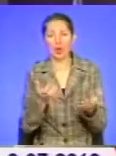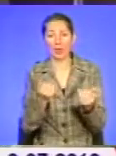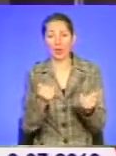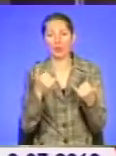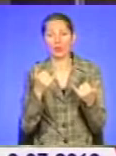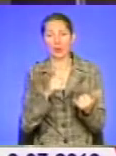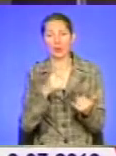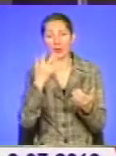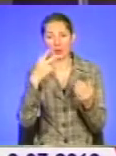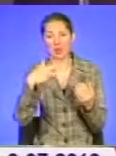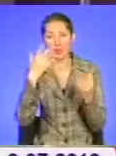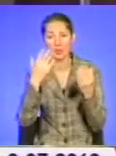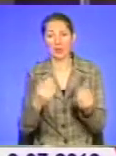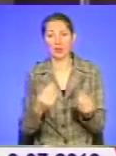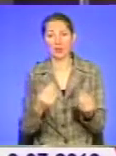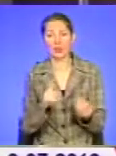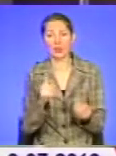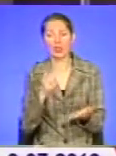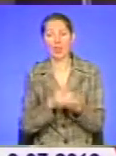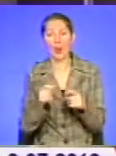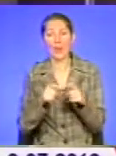30. А чи є білети,